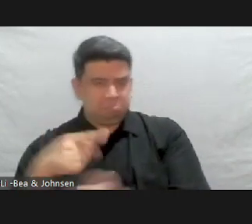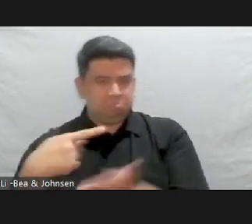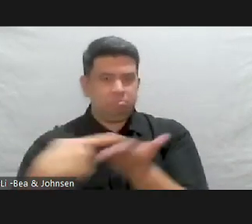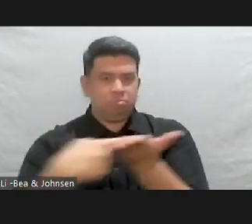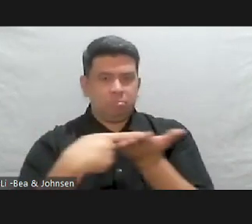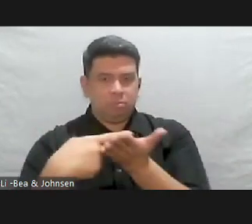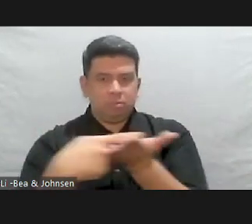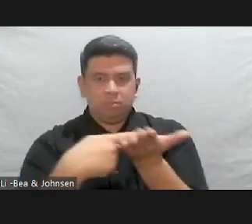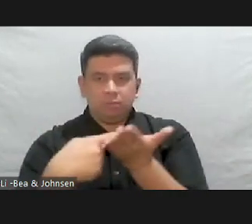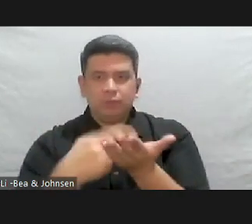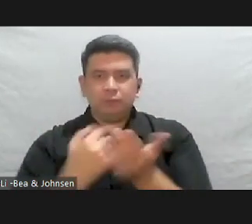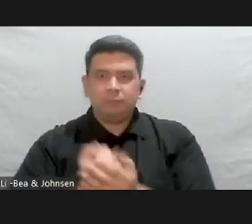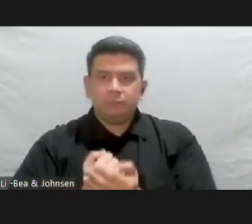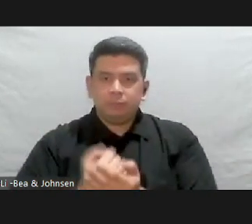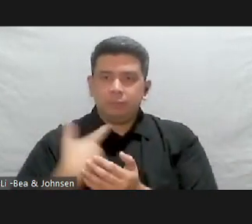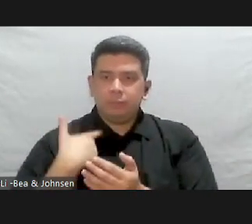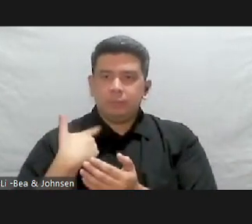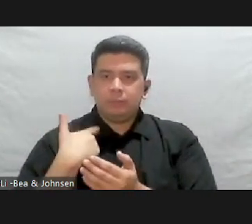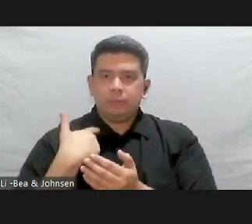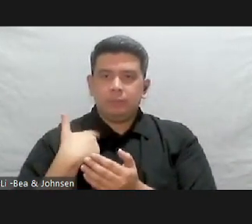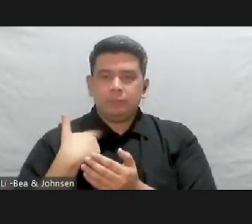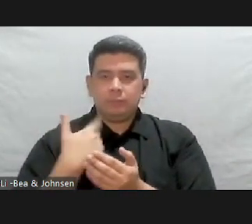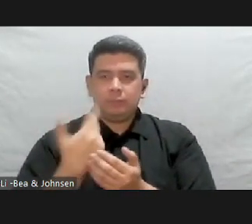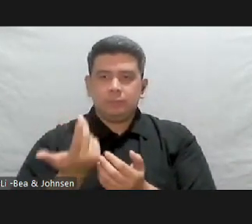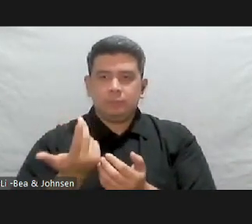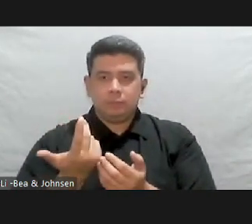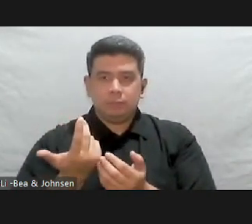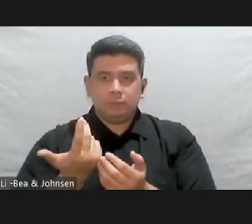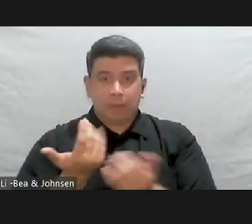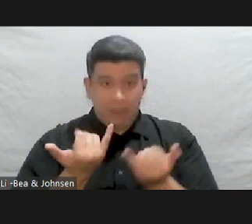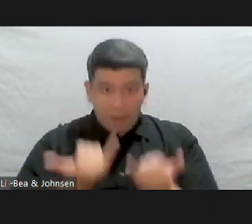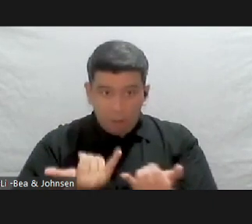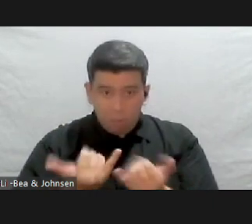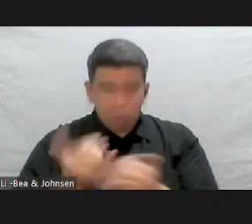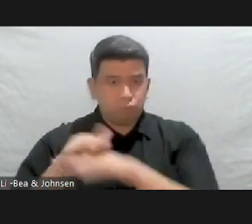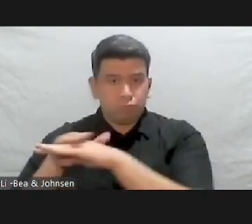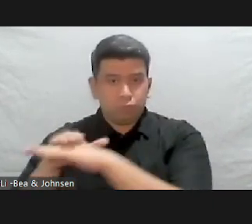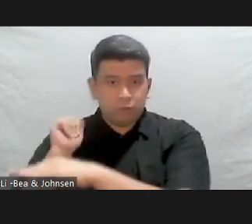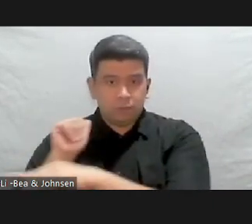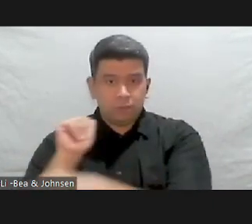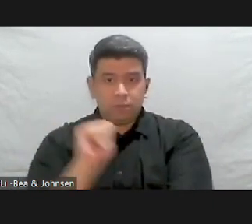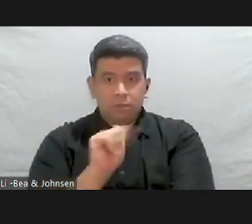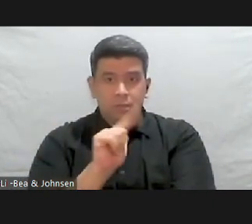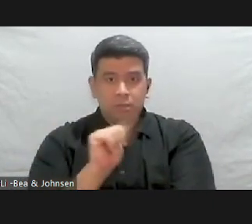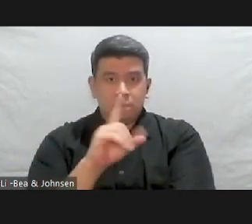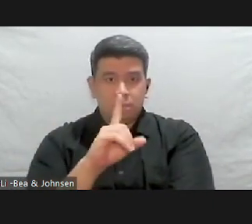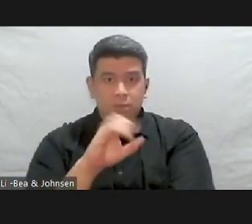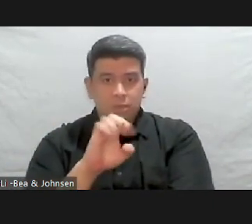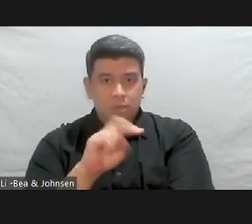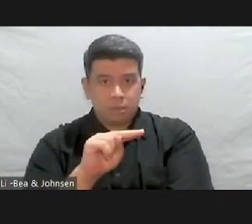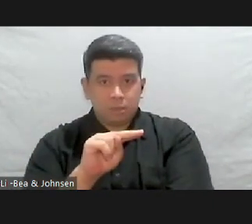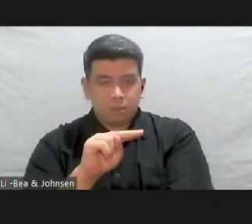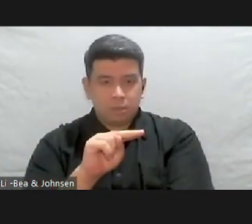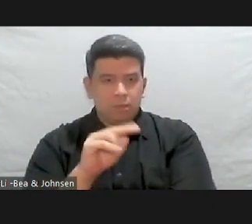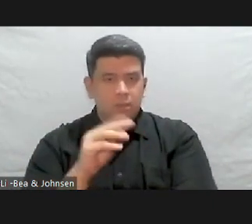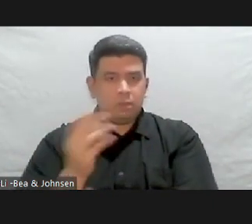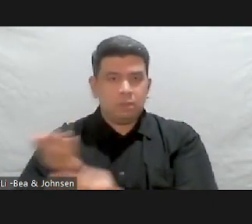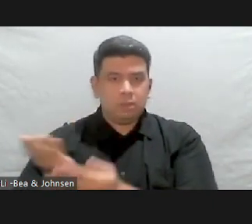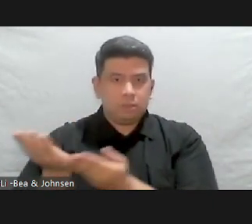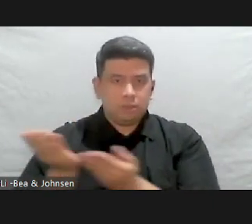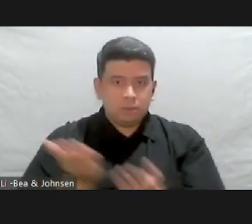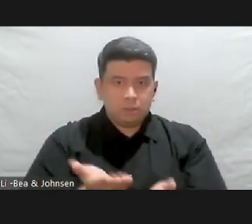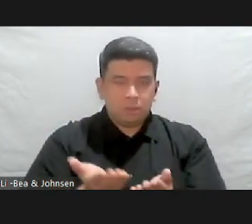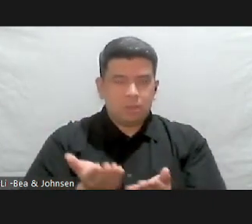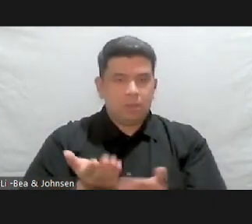Para po rito, ibibigay ko po muna sa inyo si Alve, ang National Coordinator ng INET, para po magbigay lamang